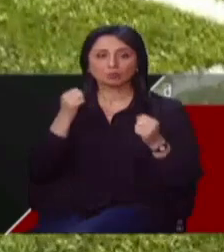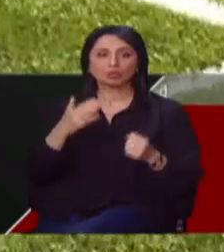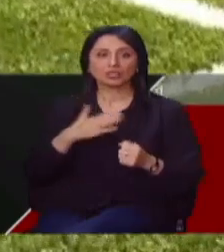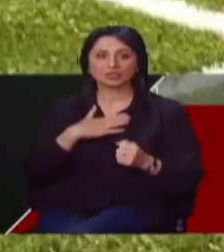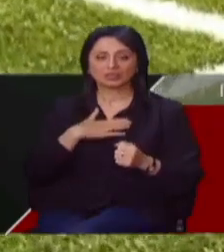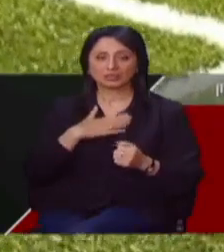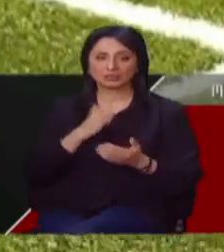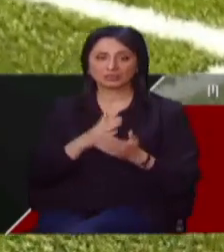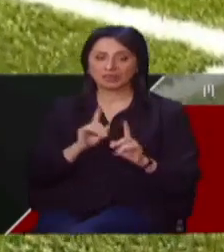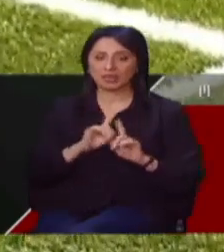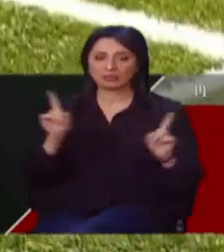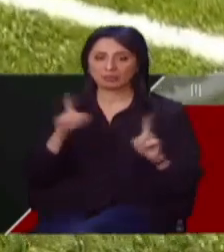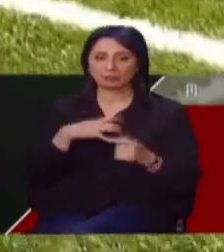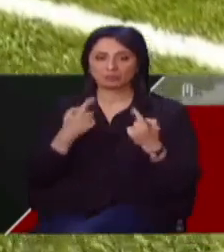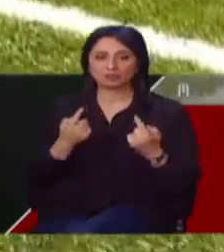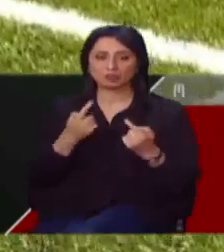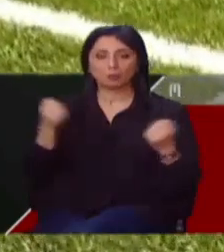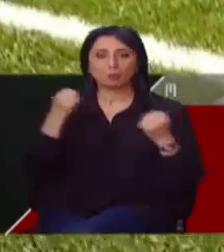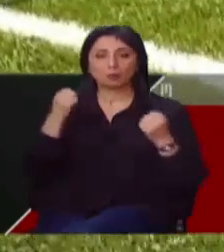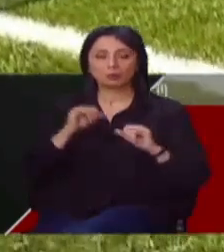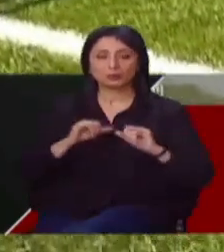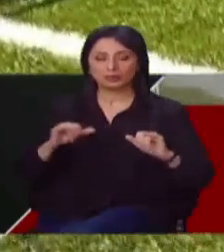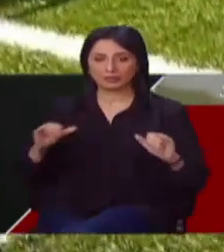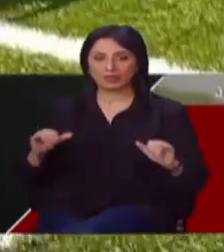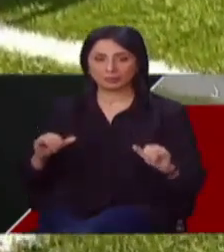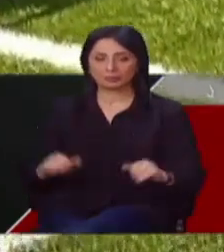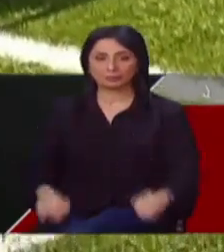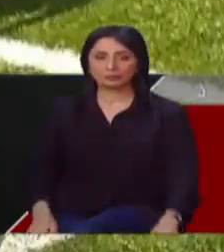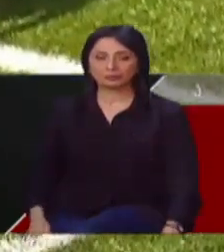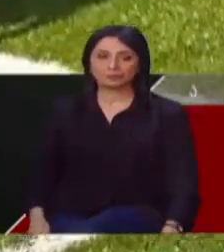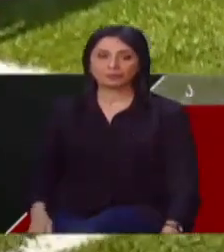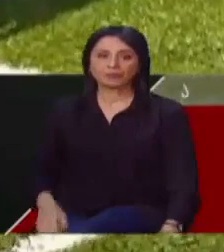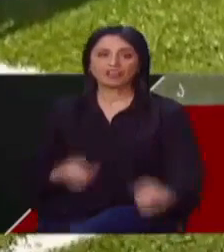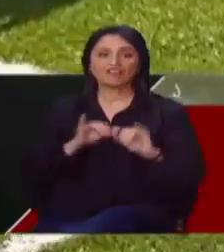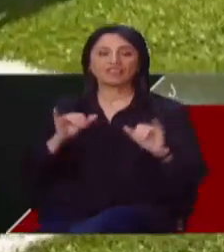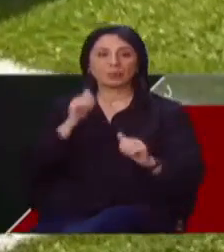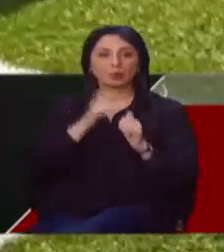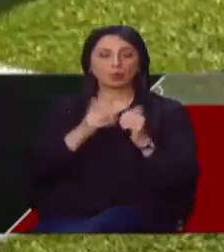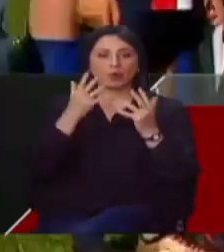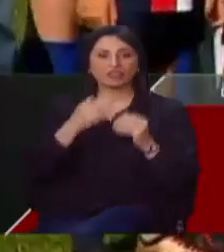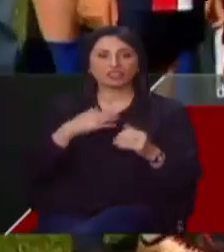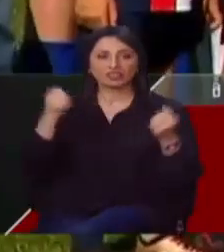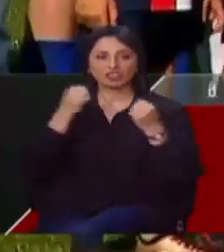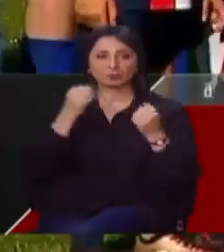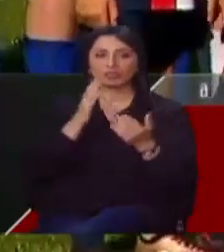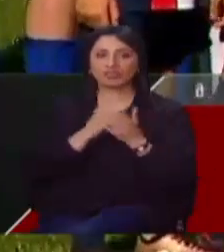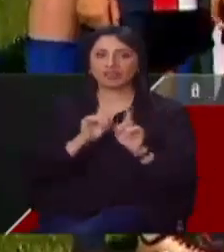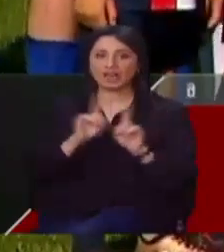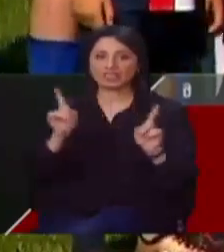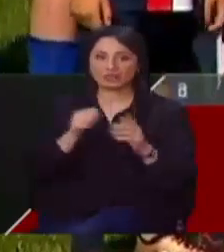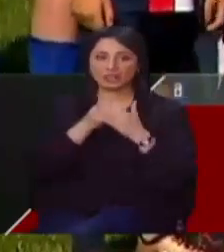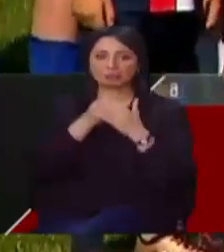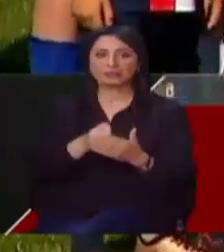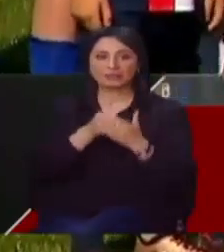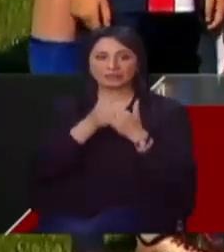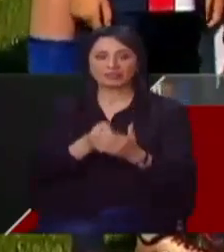ჩვენთვის განსაკუთრებულად მნიშვნელოვანი, სპორტის განვითარება ვითარდება ყოველდღურად, ჩვენი სპორტი გვაქვს განსაკუთრებული